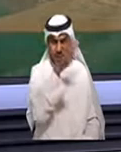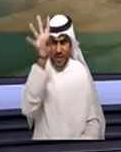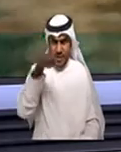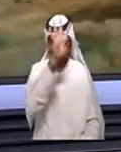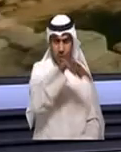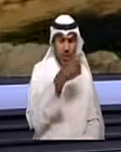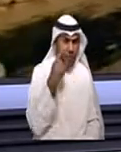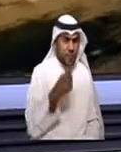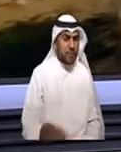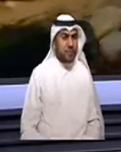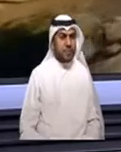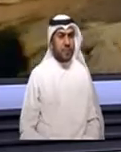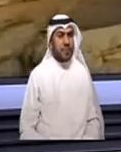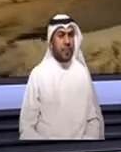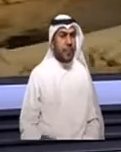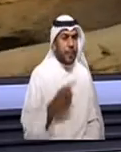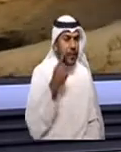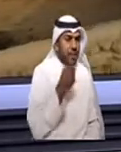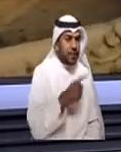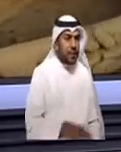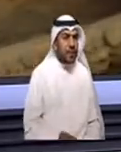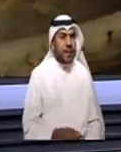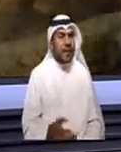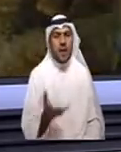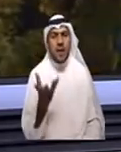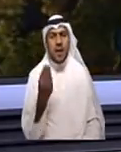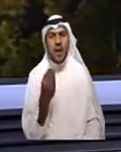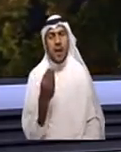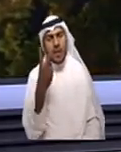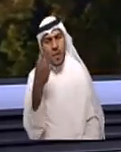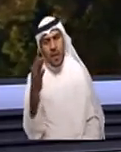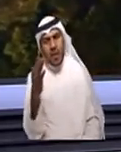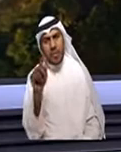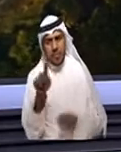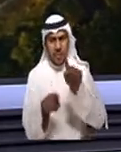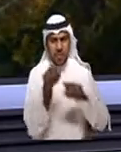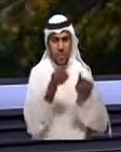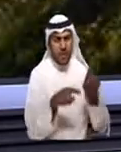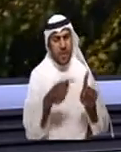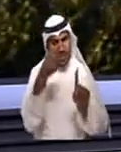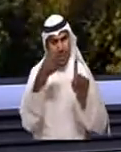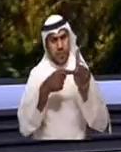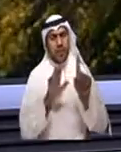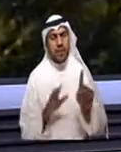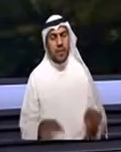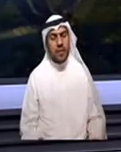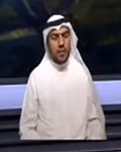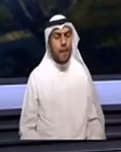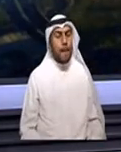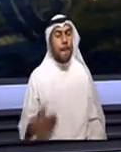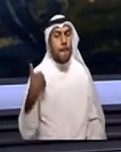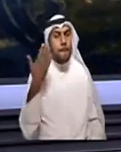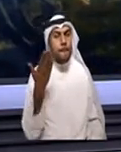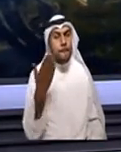بين 30 إلى 32 درجة مئوية باستثناء المناطق الصحراوية والغربية، راح نلاحظ أن درجات الحرارة تكون في